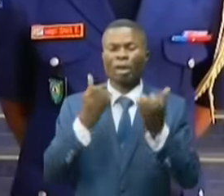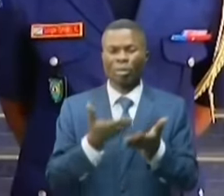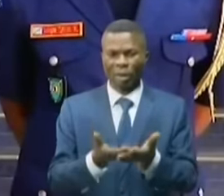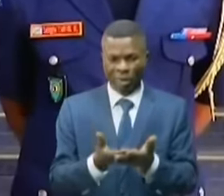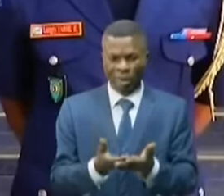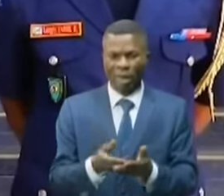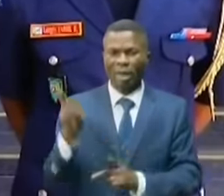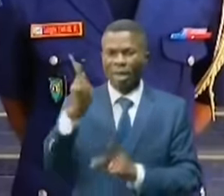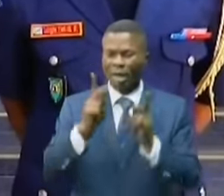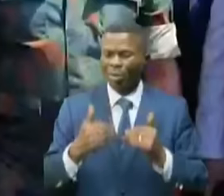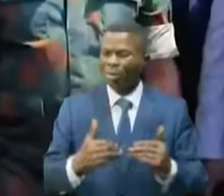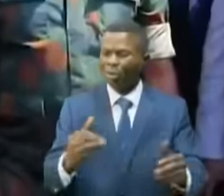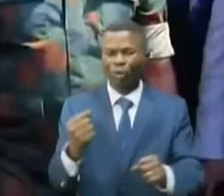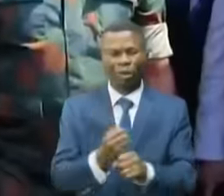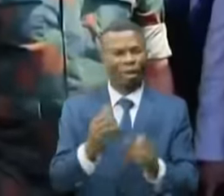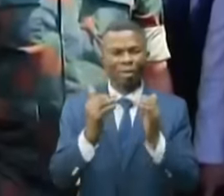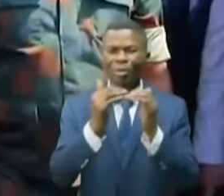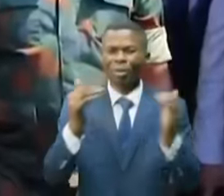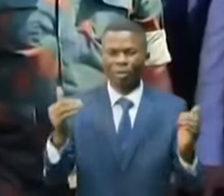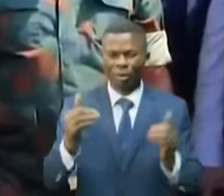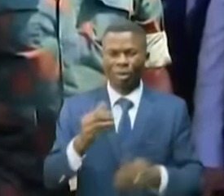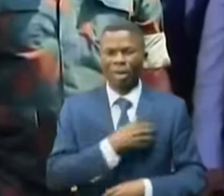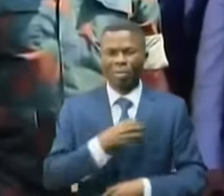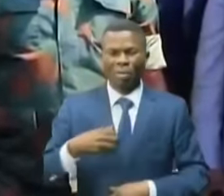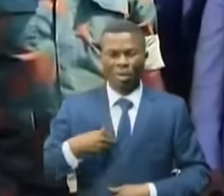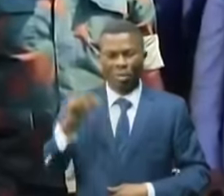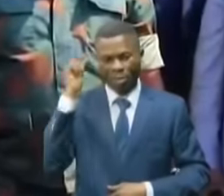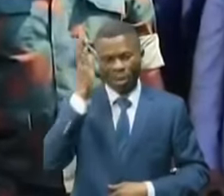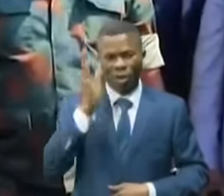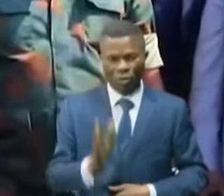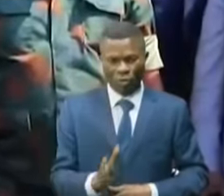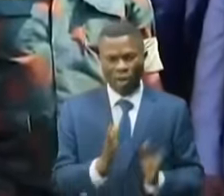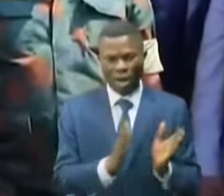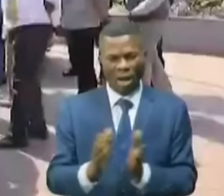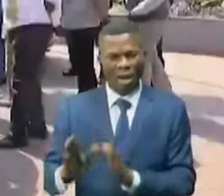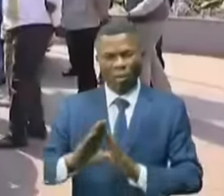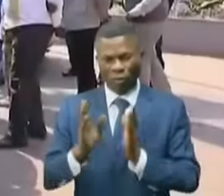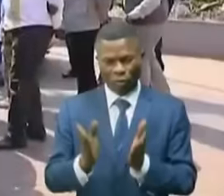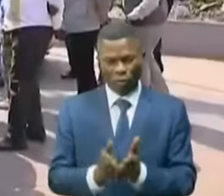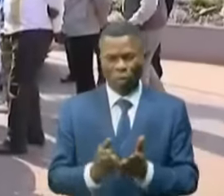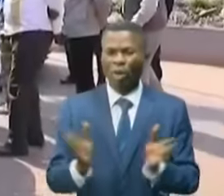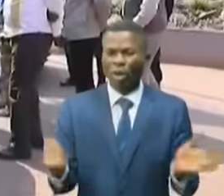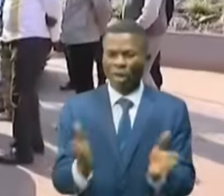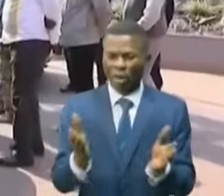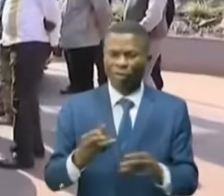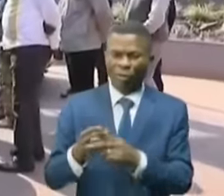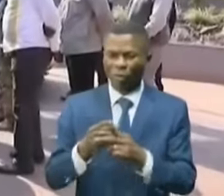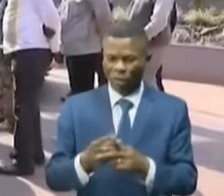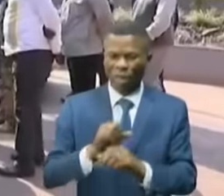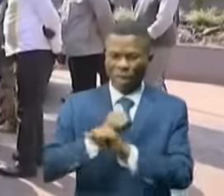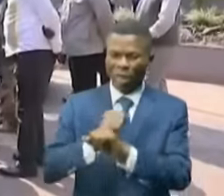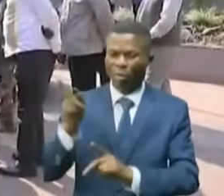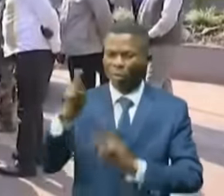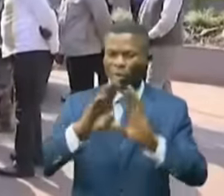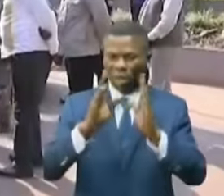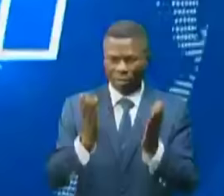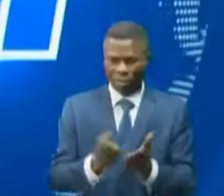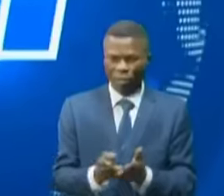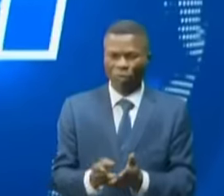vaquer tranquillement à ses occupations, car la gouverneure Masuka Saini a pris toutes les dispositions pour renforcer la sécurité de tout le